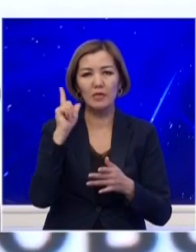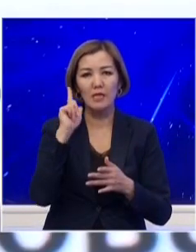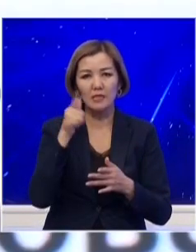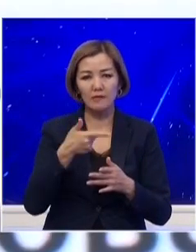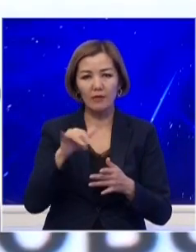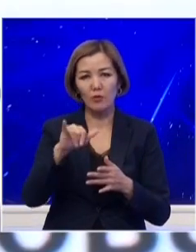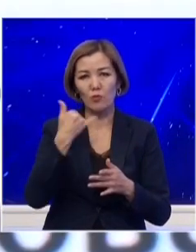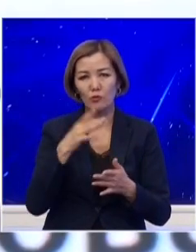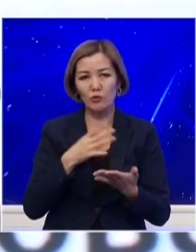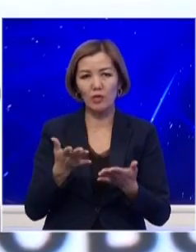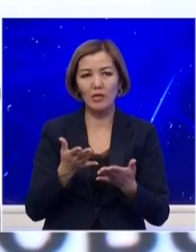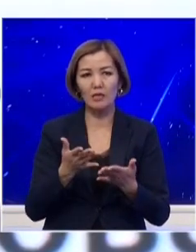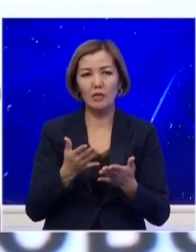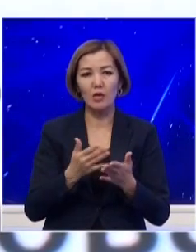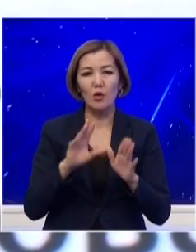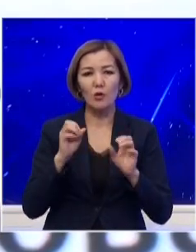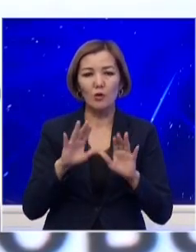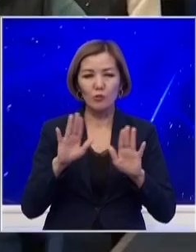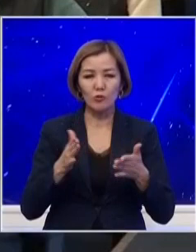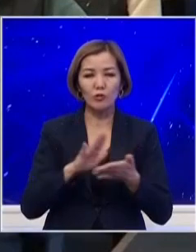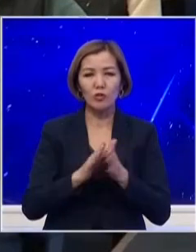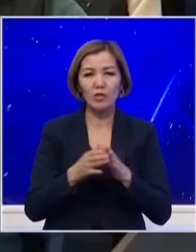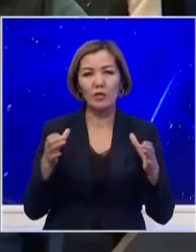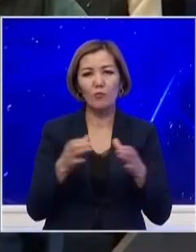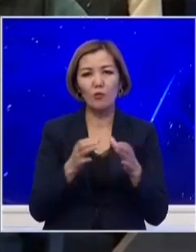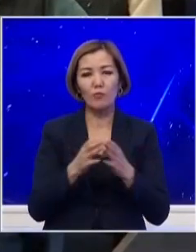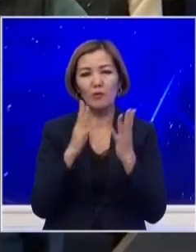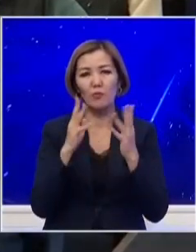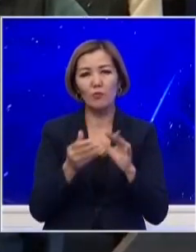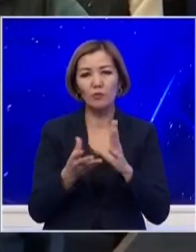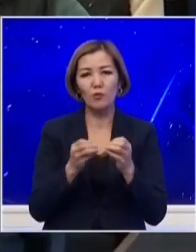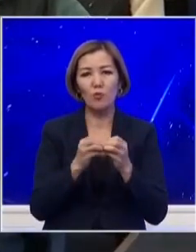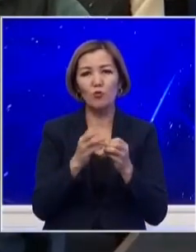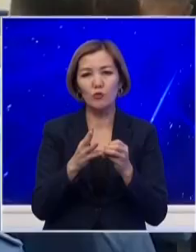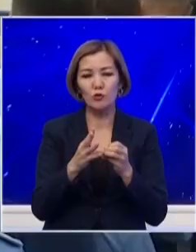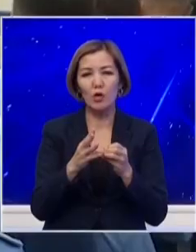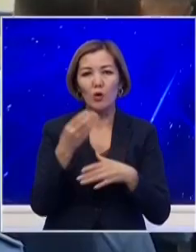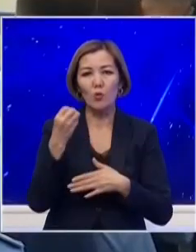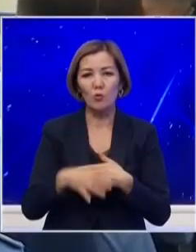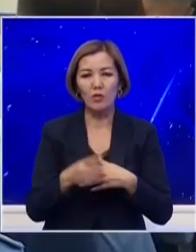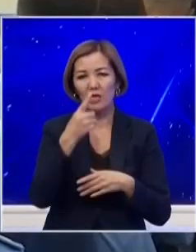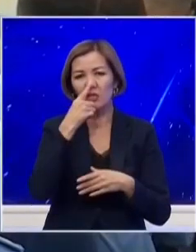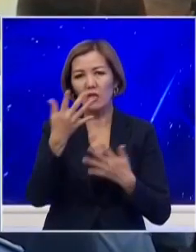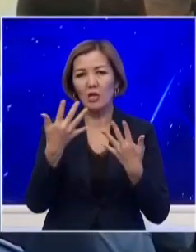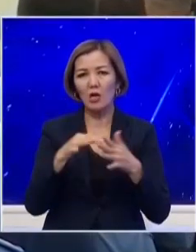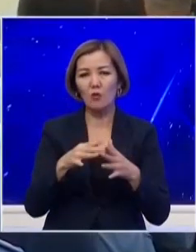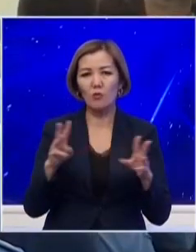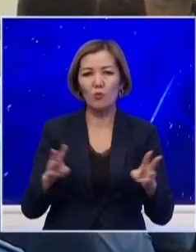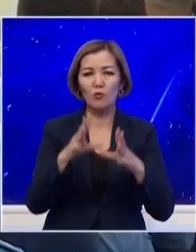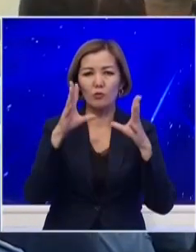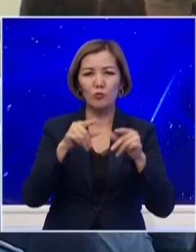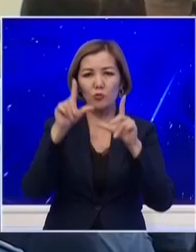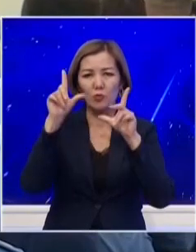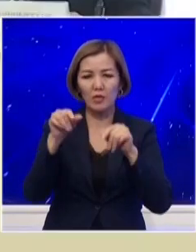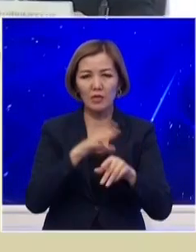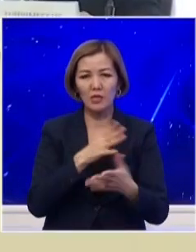жиілігі өңірде жоғары деңгейде, ал төтенше жағдайлар бөлімінің саны бар болғаны 13. Орталықтан Шалғайдағы ауылға өрт сөндіру көлігі жетем